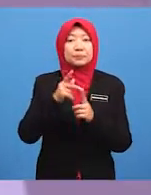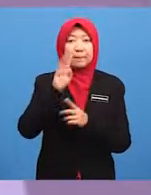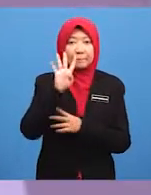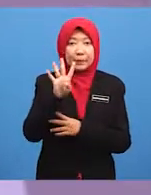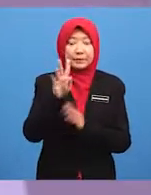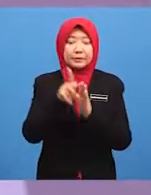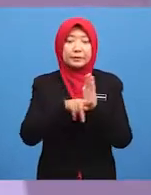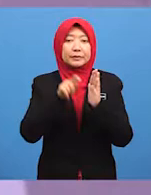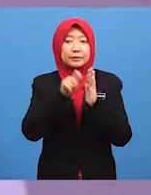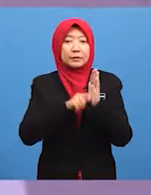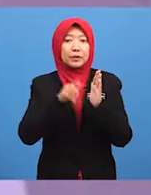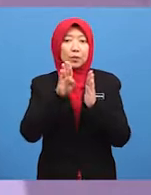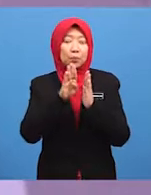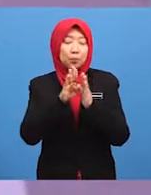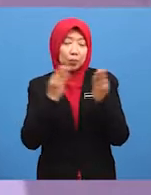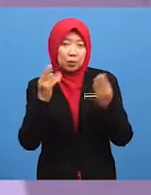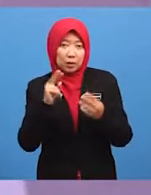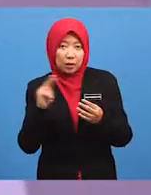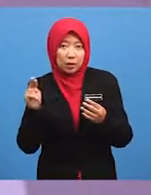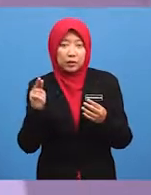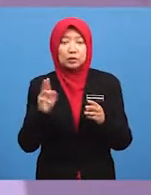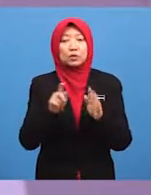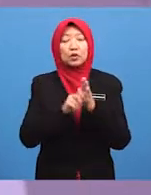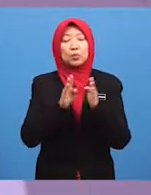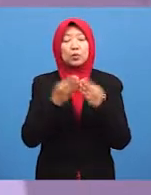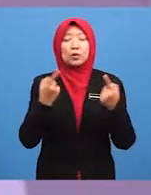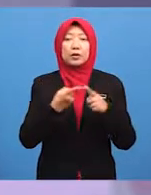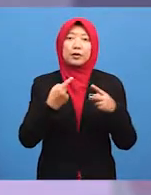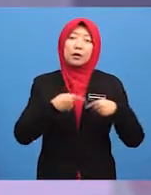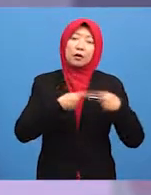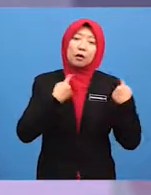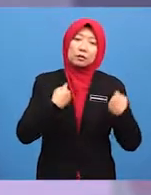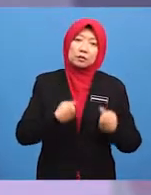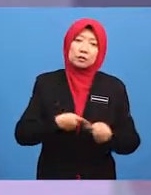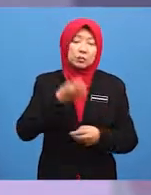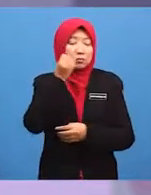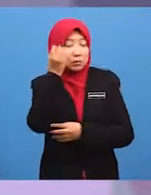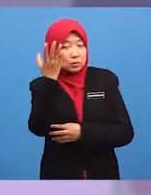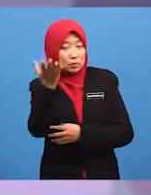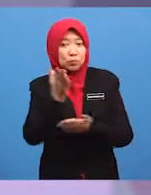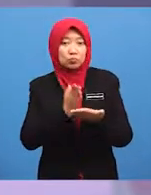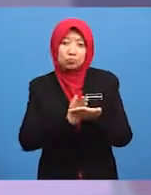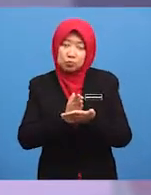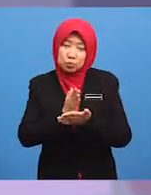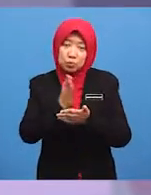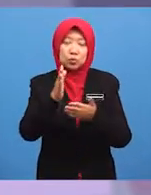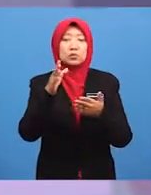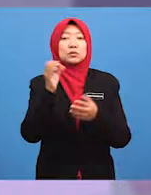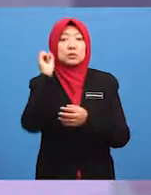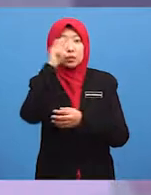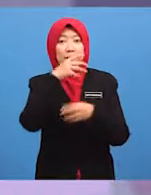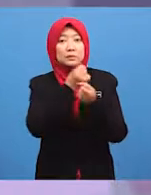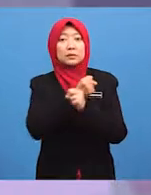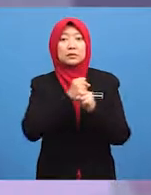keterbukaan bermaksud perihal terbuka dari hati, bersikap terus terang perihal atau sikap bersedia